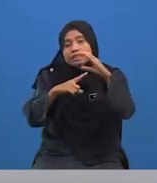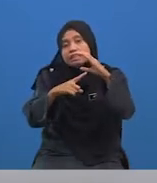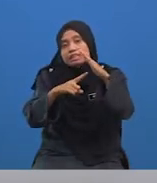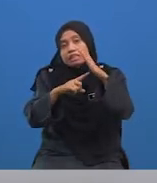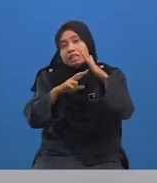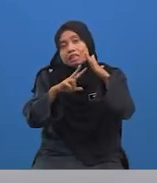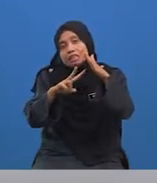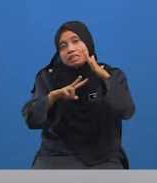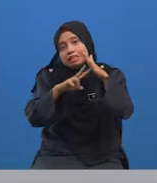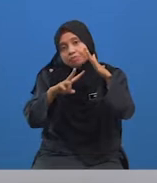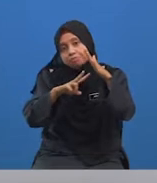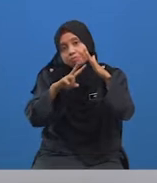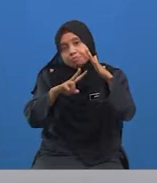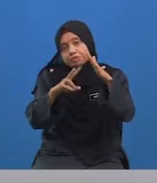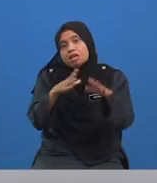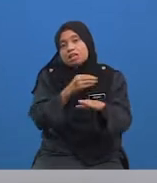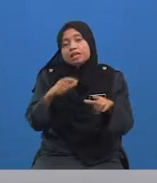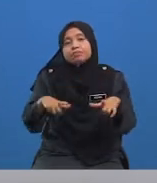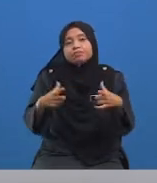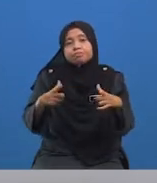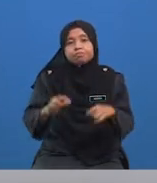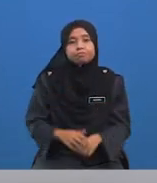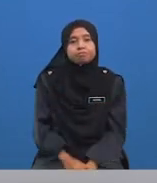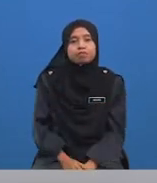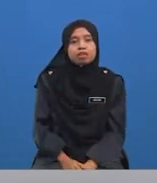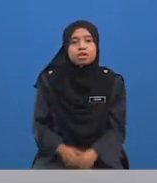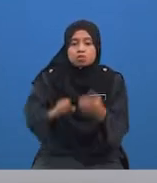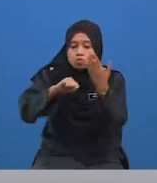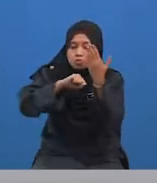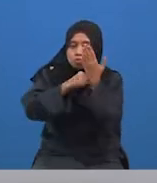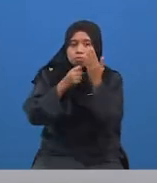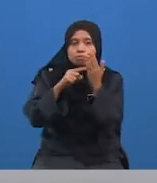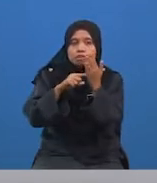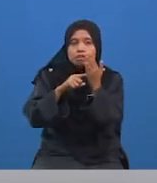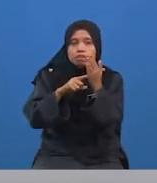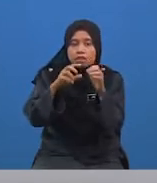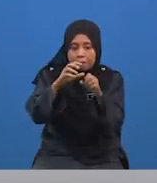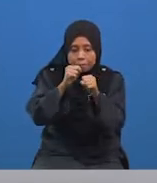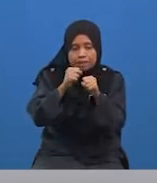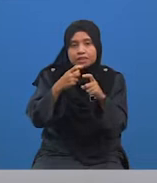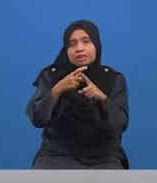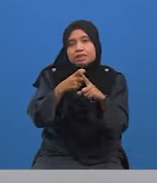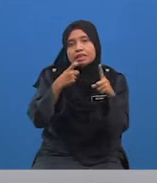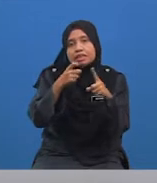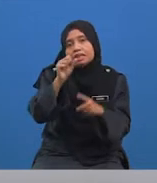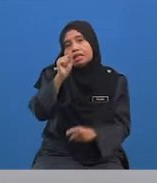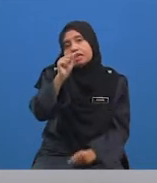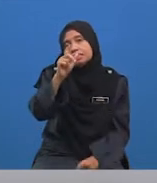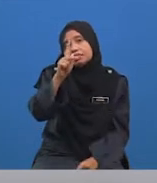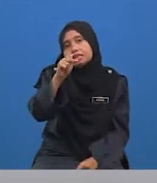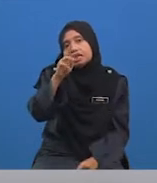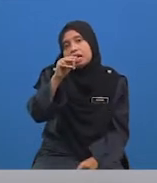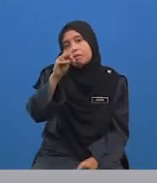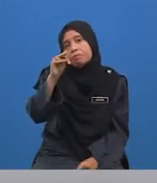perkhidmatan rangkaian dan lain-lain. Sumber ini diperoleh daripada